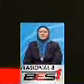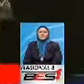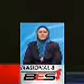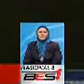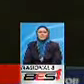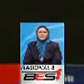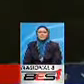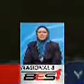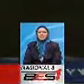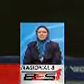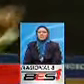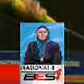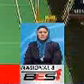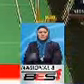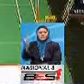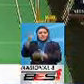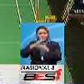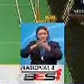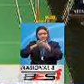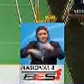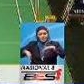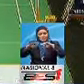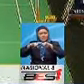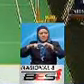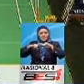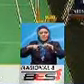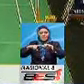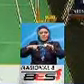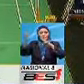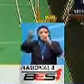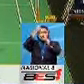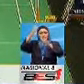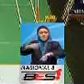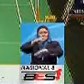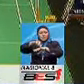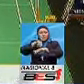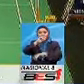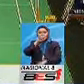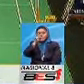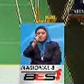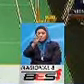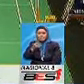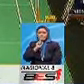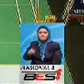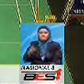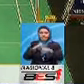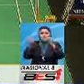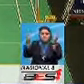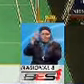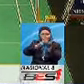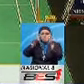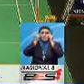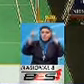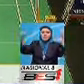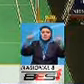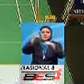esok di separuh akhir petang tadi juara kebangsaan Iskandar Zulkarnain melakar kejutan terbesar apabila menyingkirkan